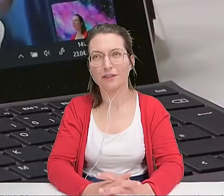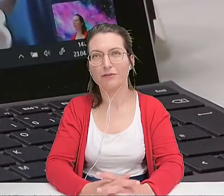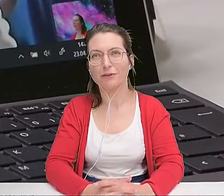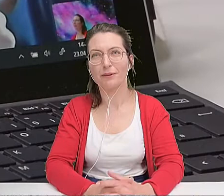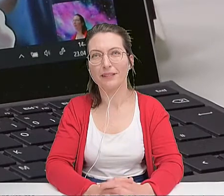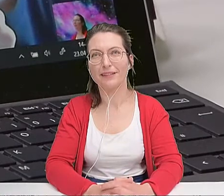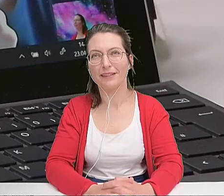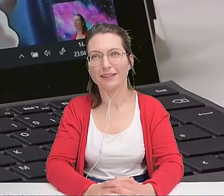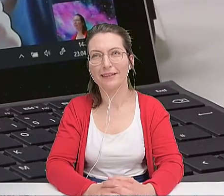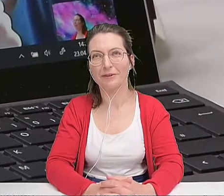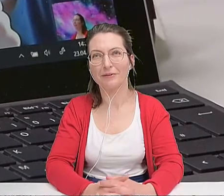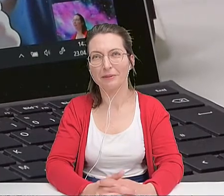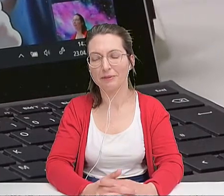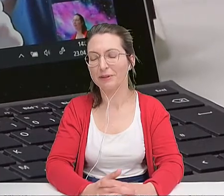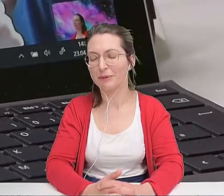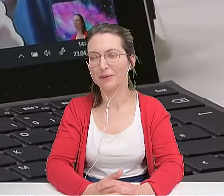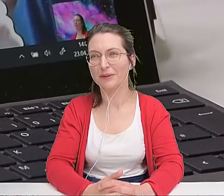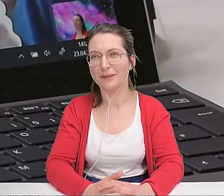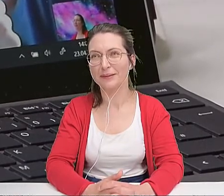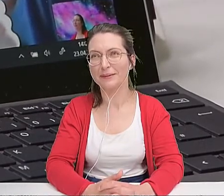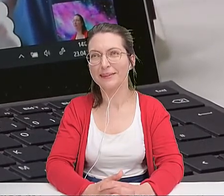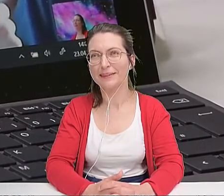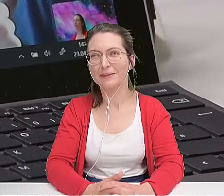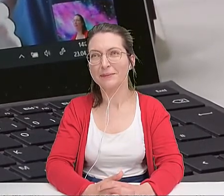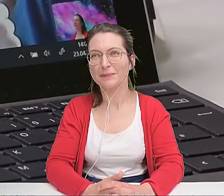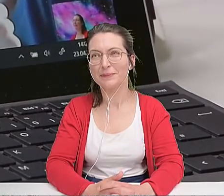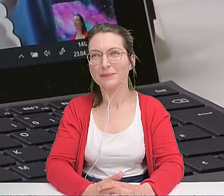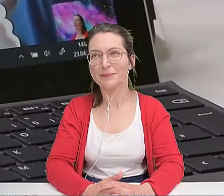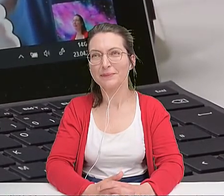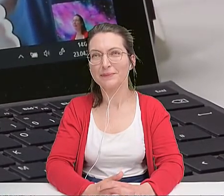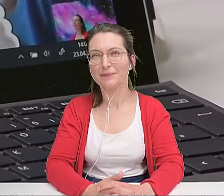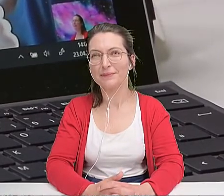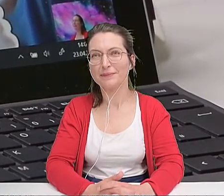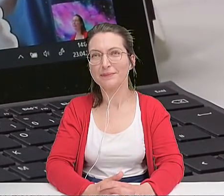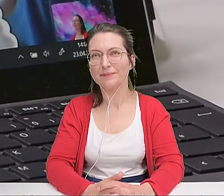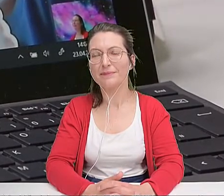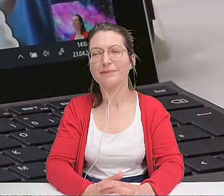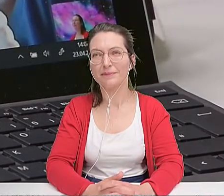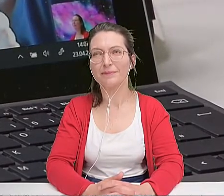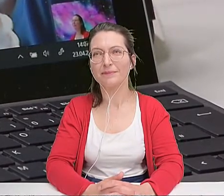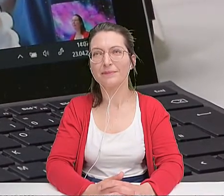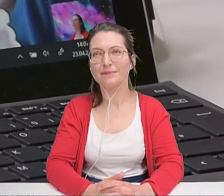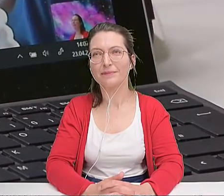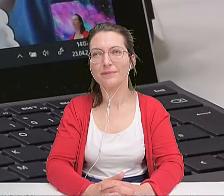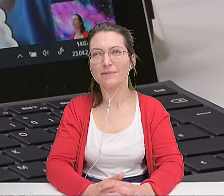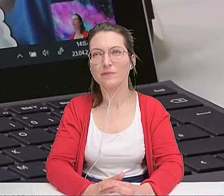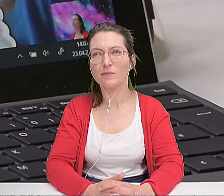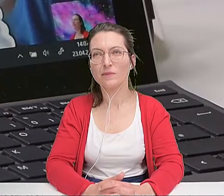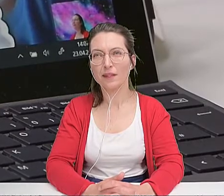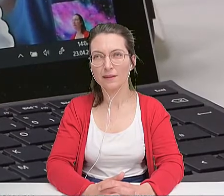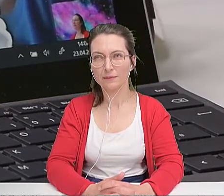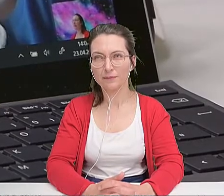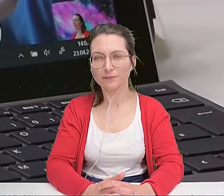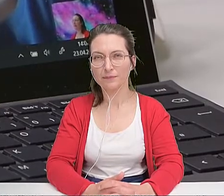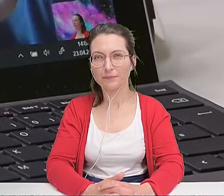schon was von dem Mathe-Känguru-Wettbewerb gehört, genau. Genau, und auch viele weiterführende Schulen sind dabei.